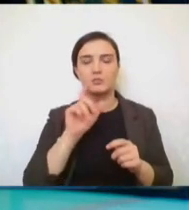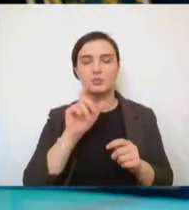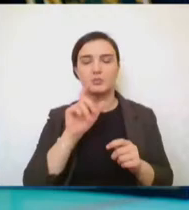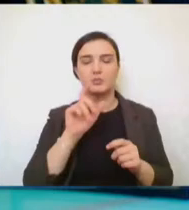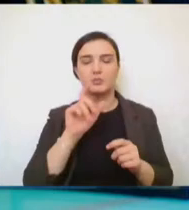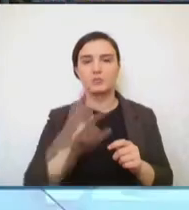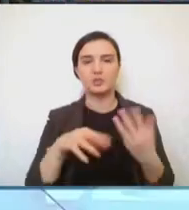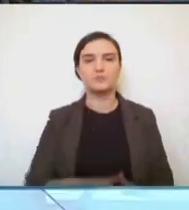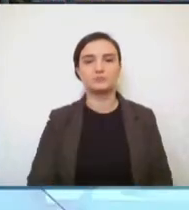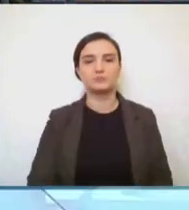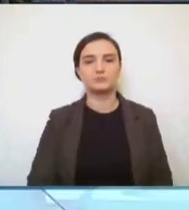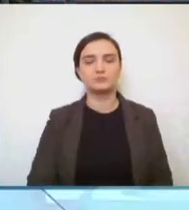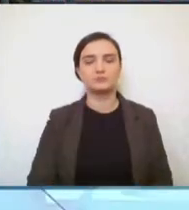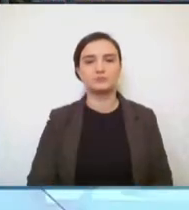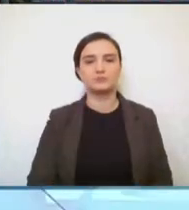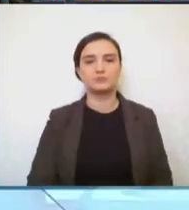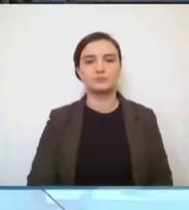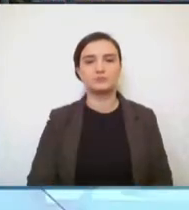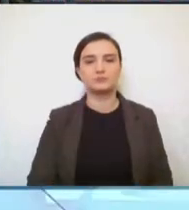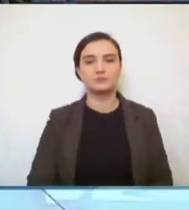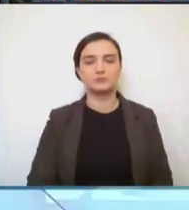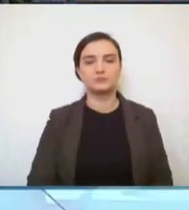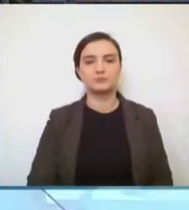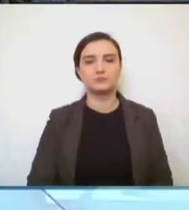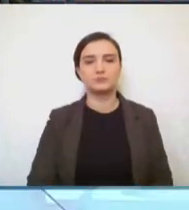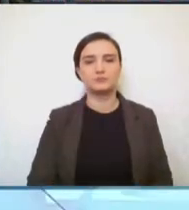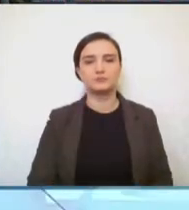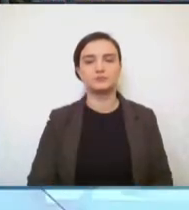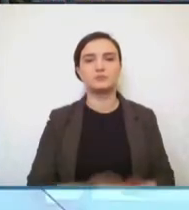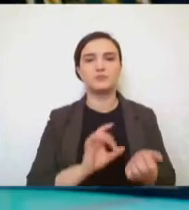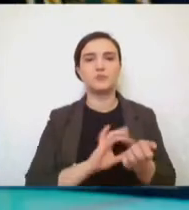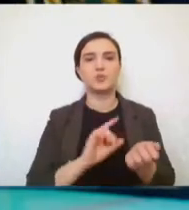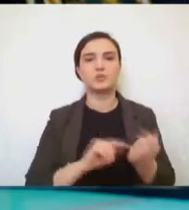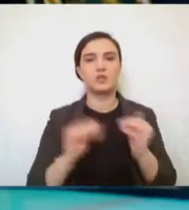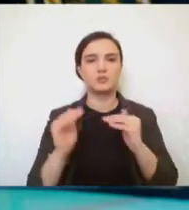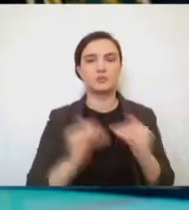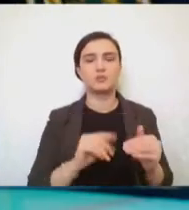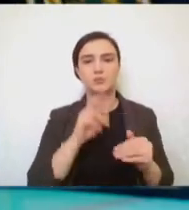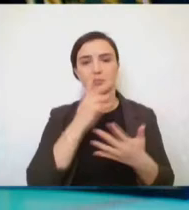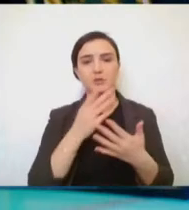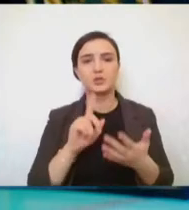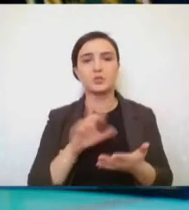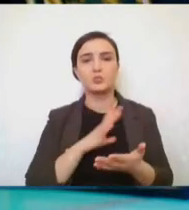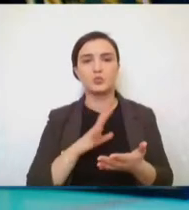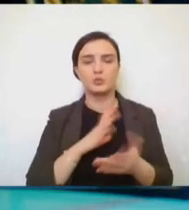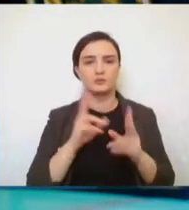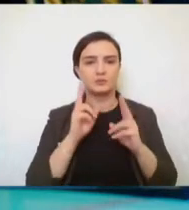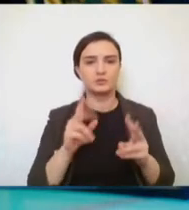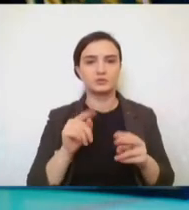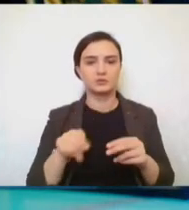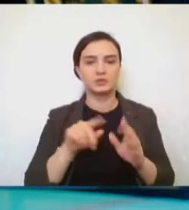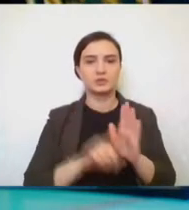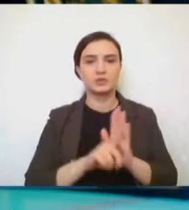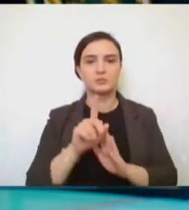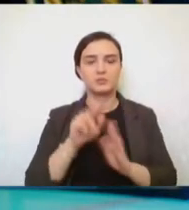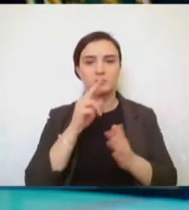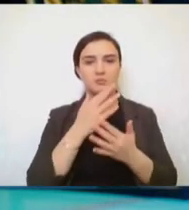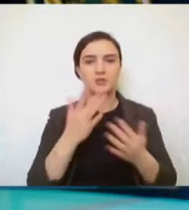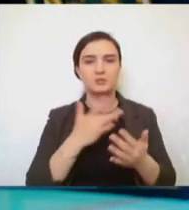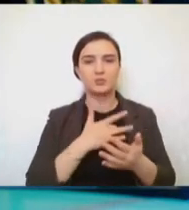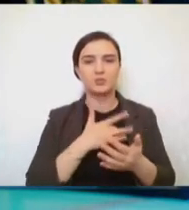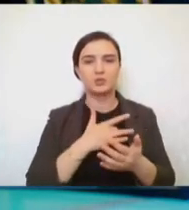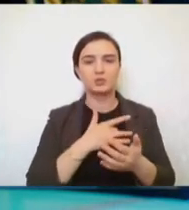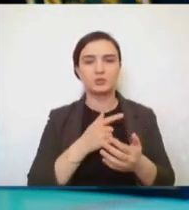ძალიან დამიქვეითდა პულსი. მაგრამ ჩვენ არ ვიცით, რომელი იყო ეს პრეპარატი. აქვეითებდა კი ის პრეპარატი გულის შეკუმშვა და სიხშირეს თუ